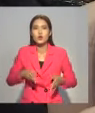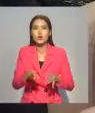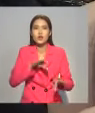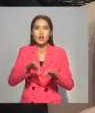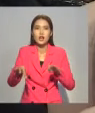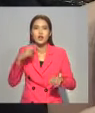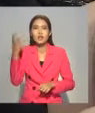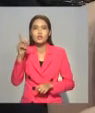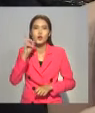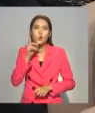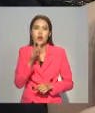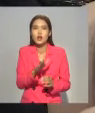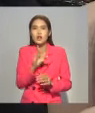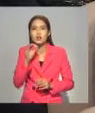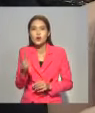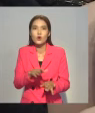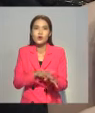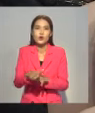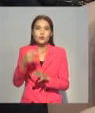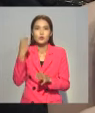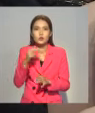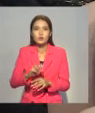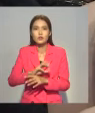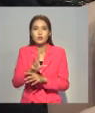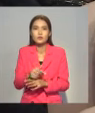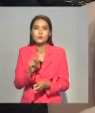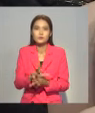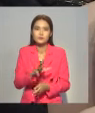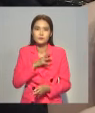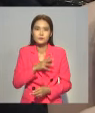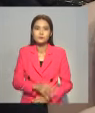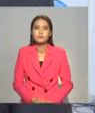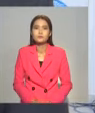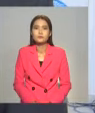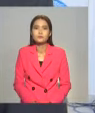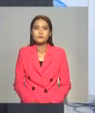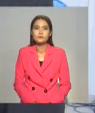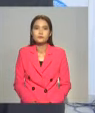картасындағы іс-шаралардың уақытында әрі сапалы орындалуын қамтамасыз ету керек деді.